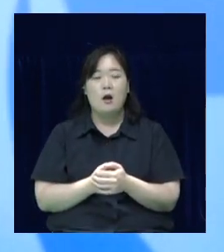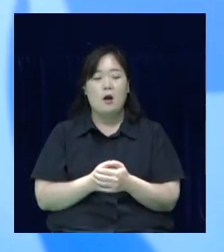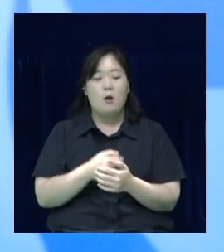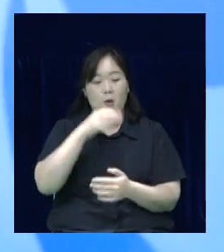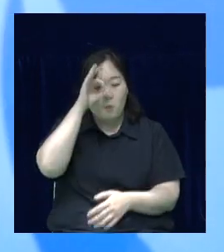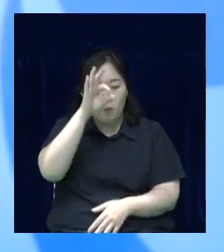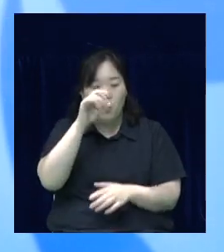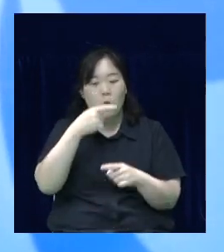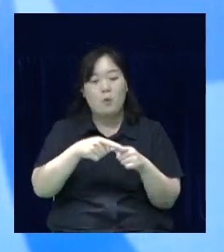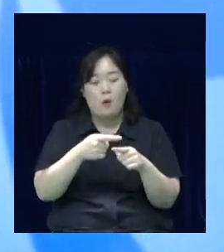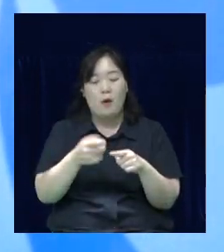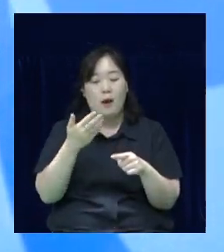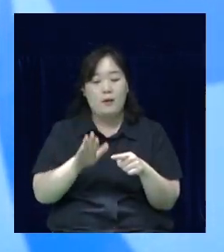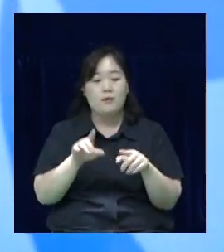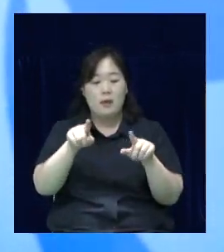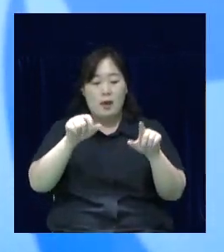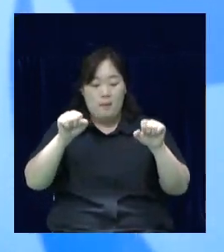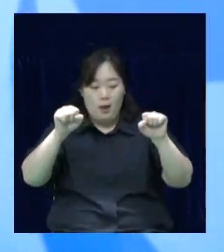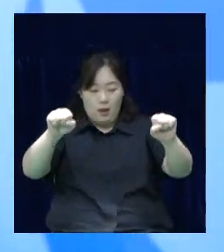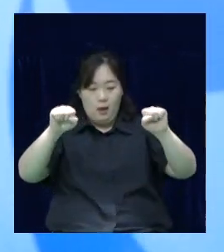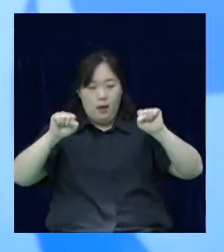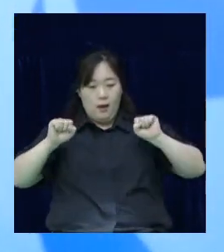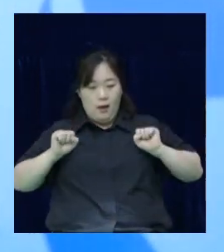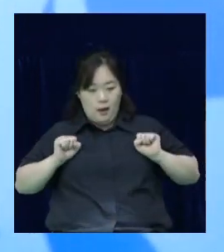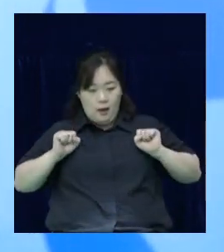되었습니다. 다시 보실까요? 이 과정에서